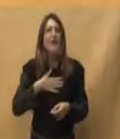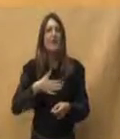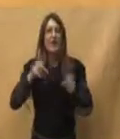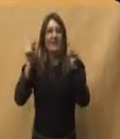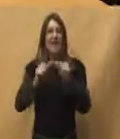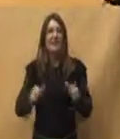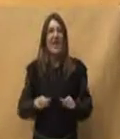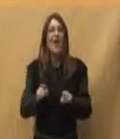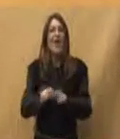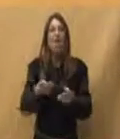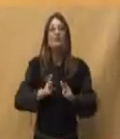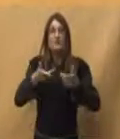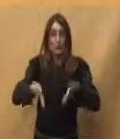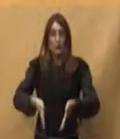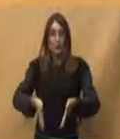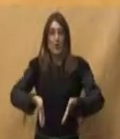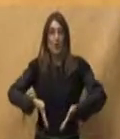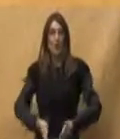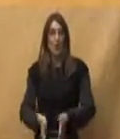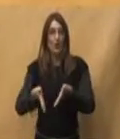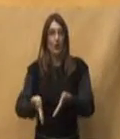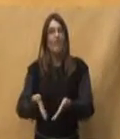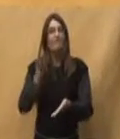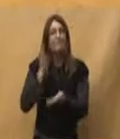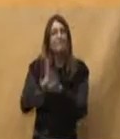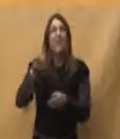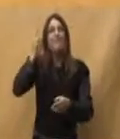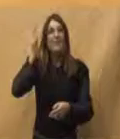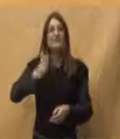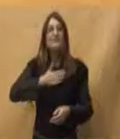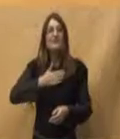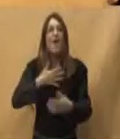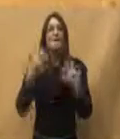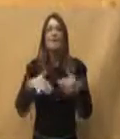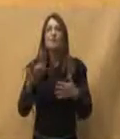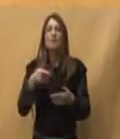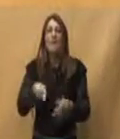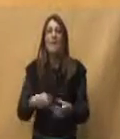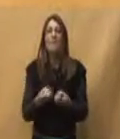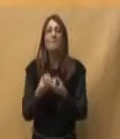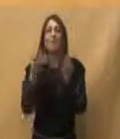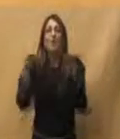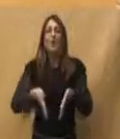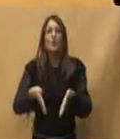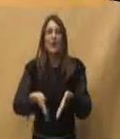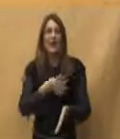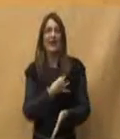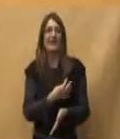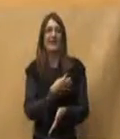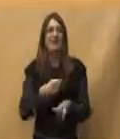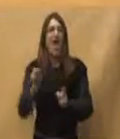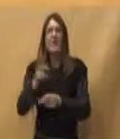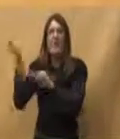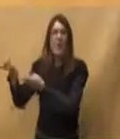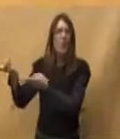ipak je odgojeno u ovom podneblju i da naše nekako prepoznaje više proizvode prirodne i tako dalje, nego što recimo ako